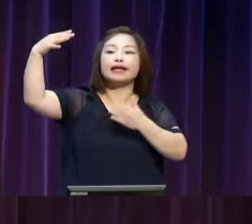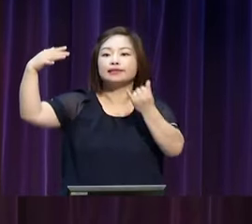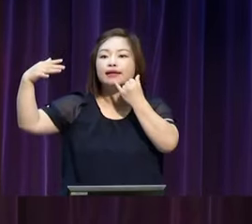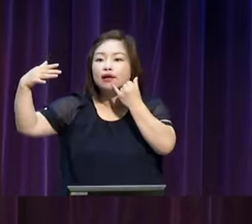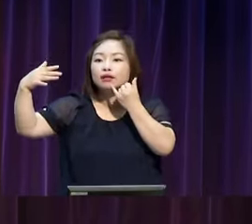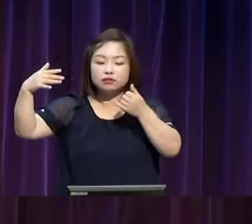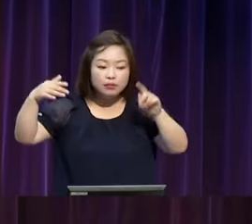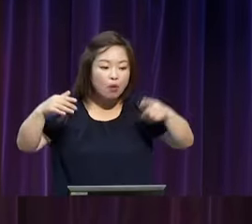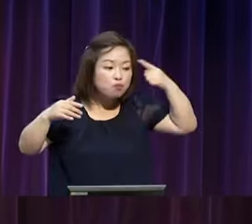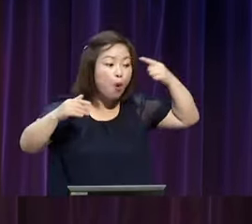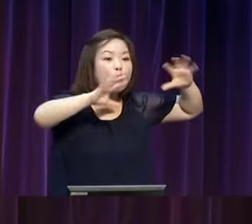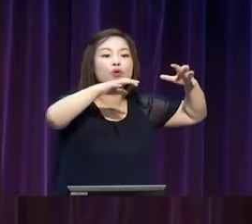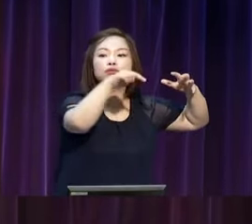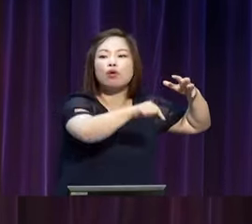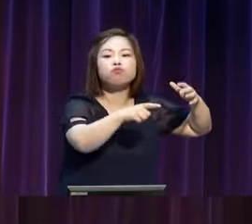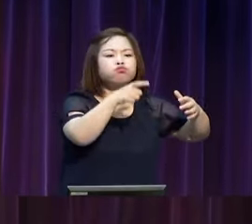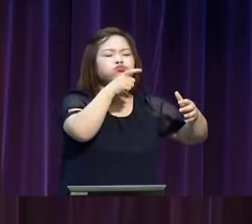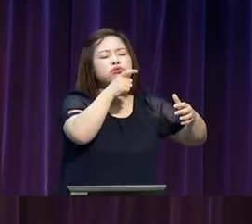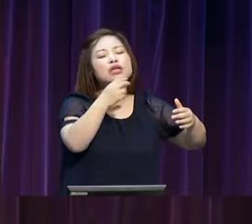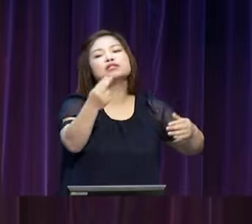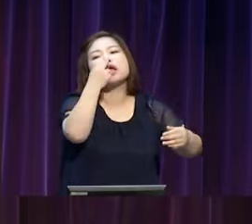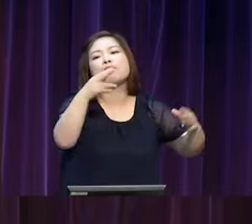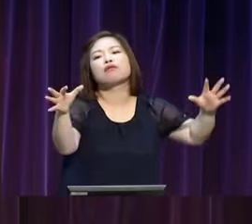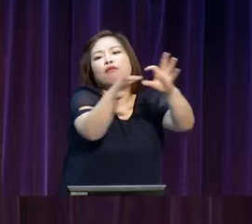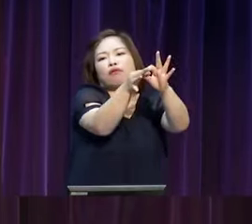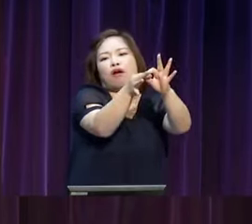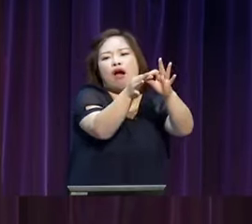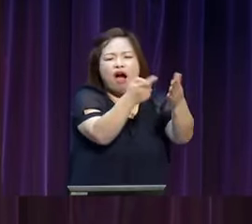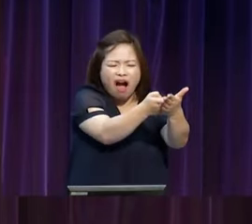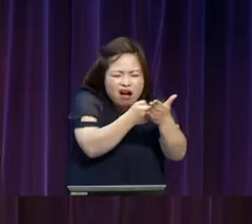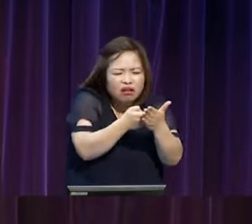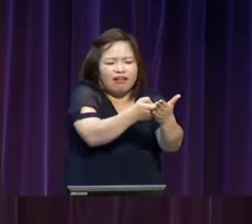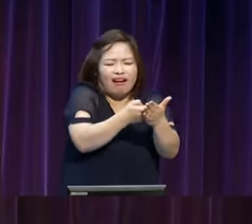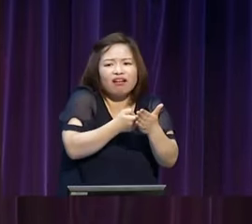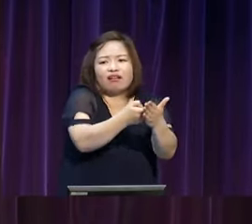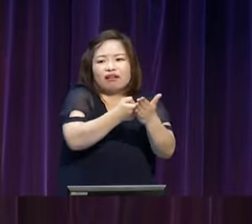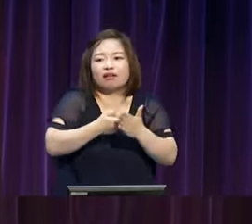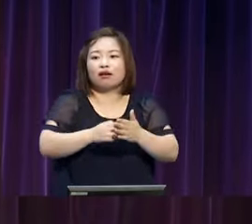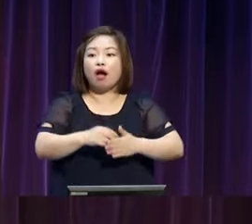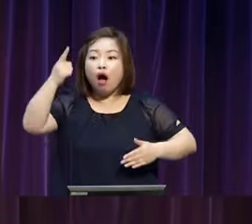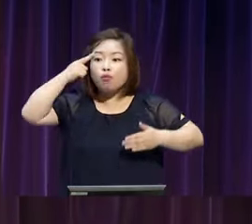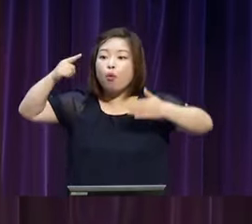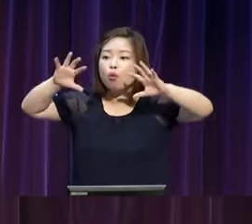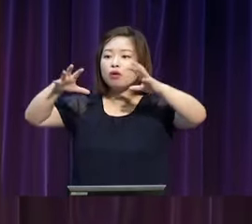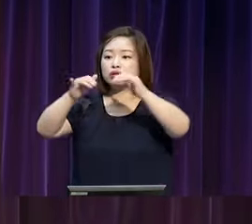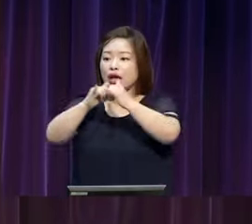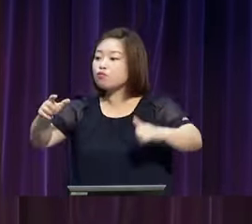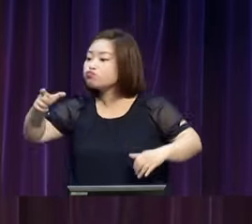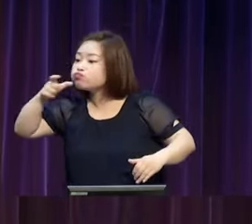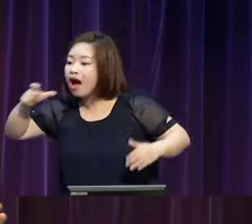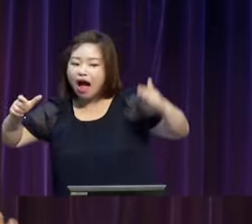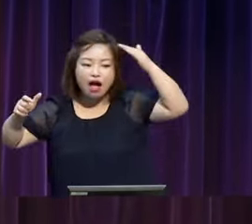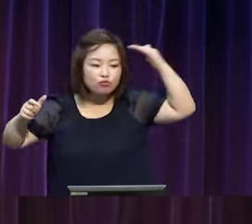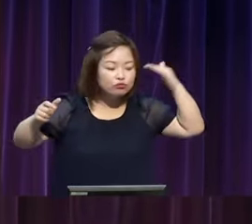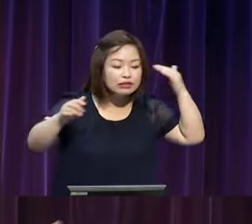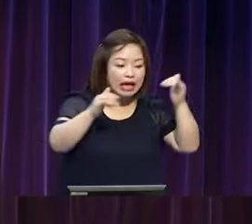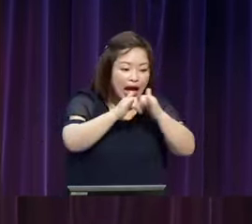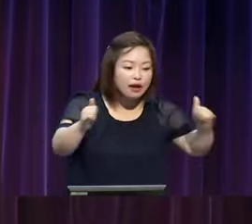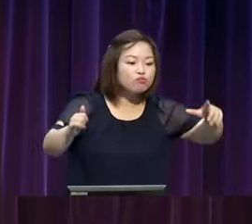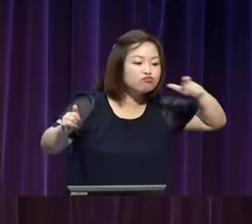물이 없는 곳에서는 그 물이 생명이에요. 그러니까 몽골 사람들이 생각하는 물과 한국 사람이